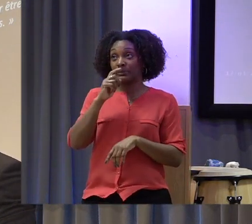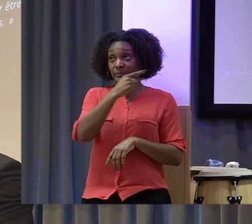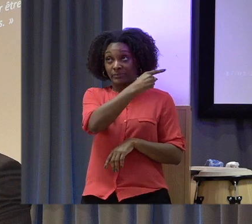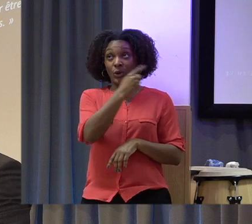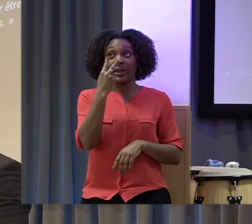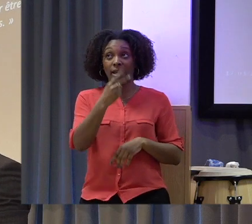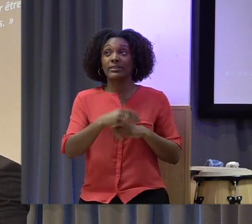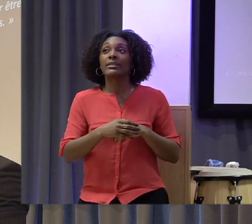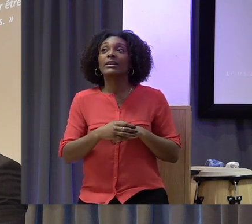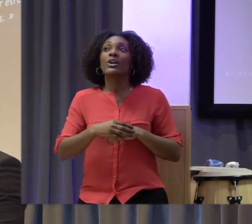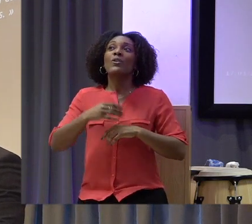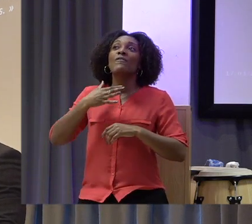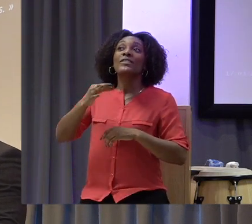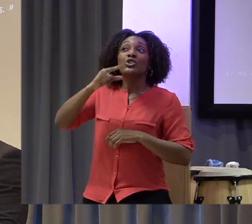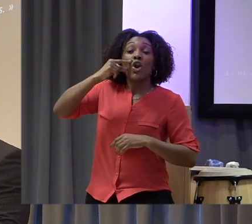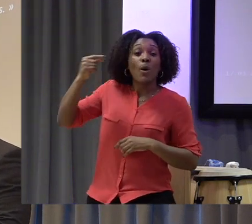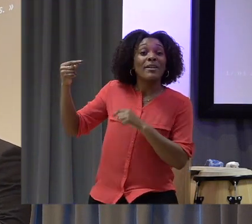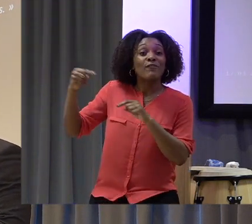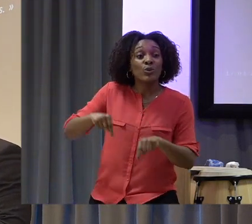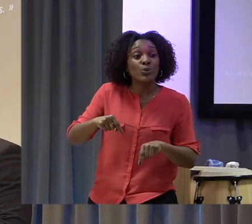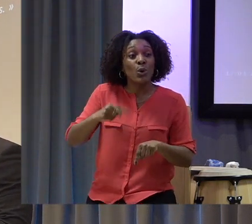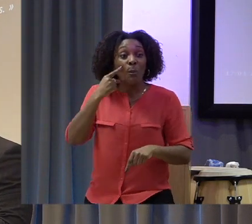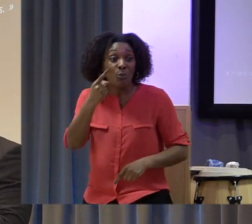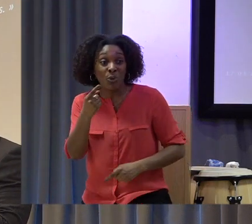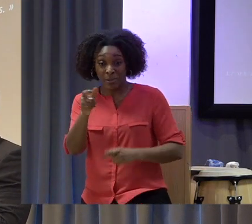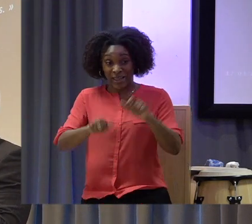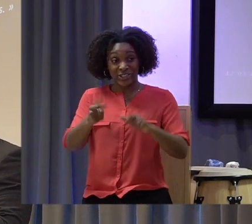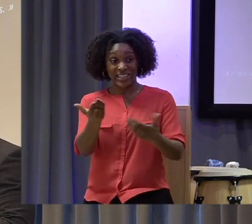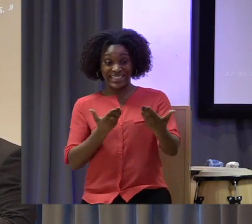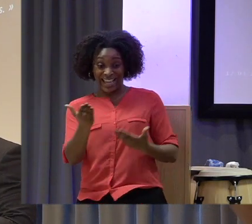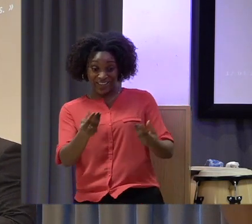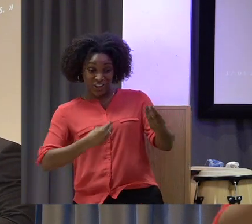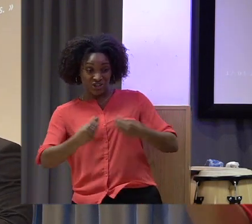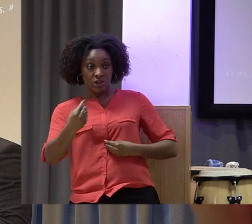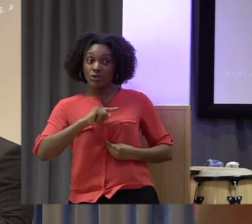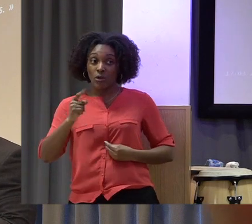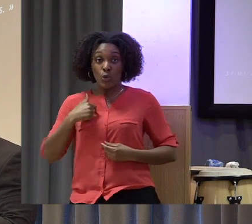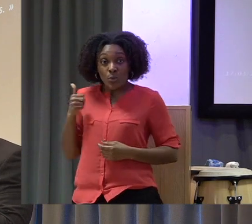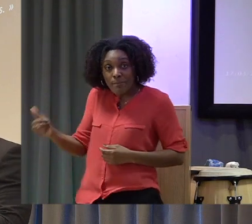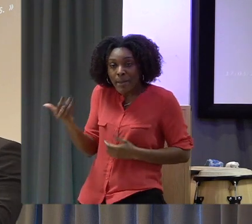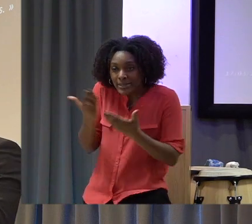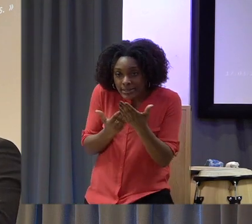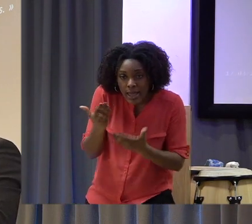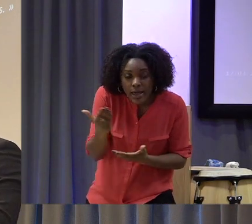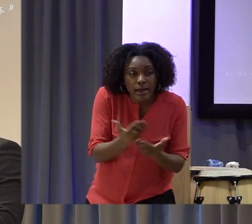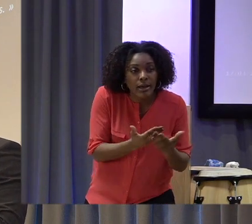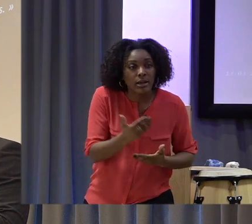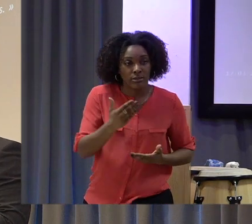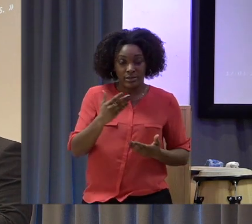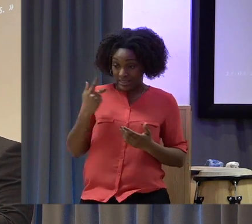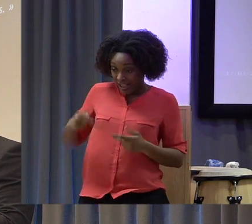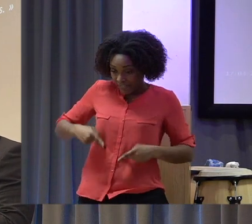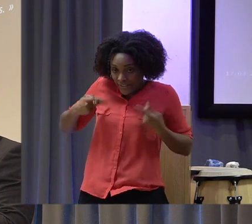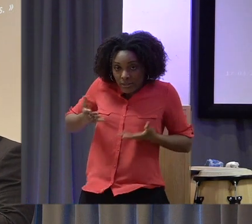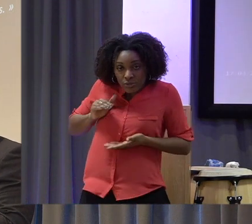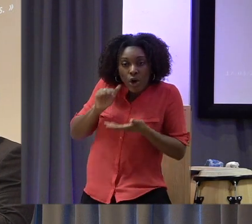Fils de l'homme est venu non pour être servi, mais pour servir et donner sa vie en rançon pour beaucoup.